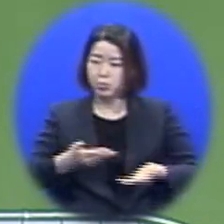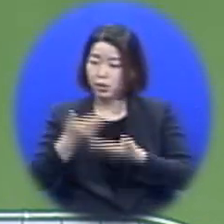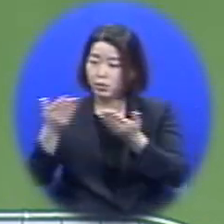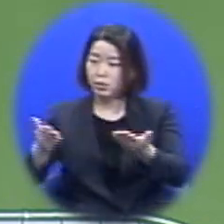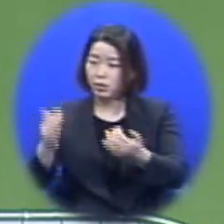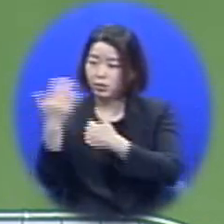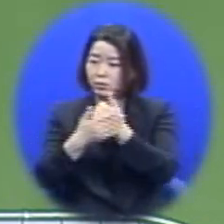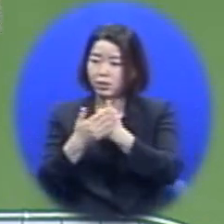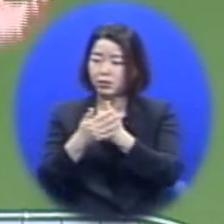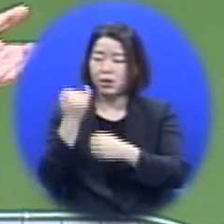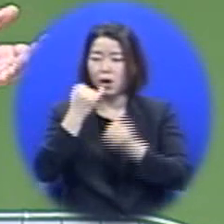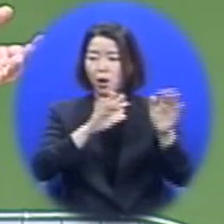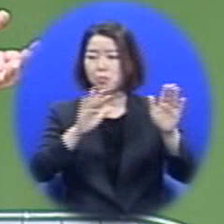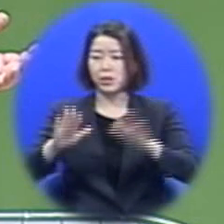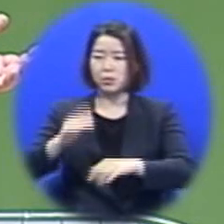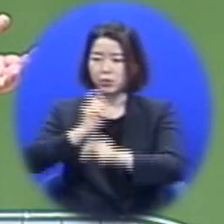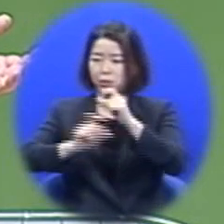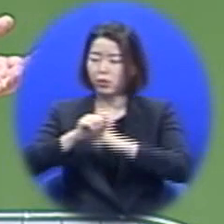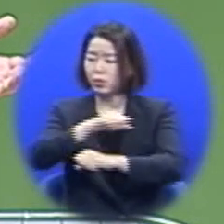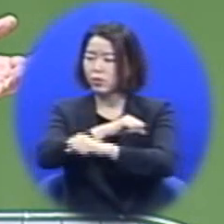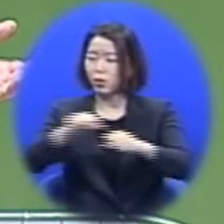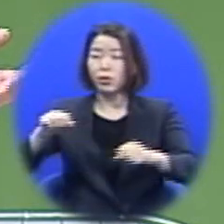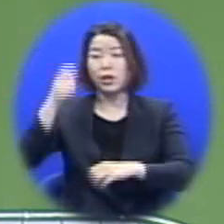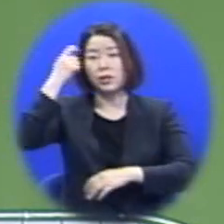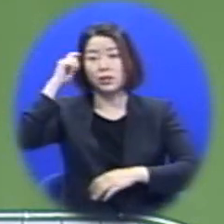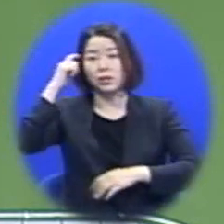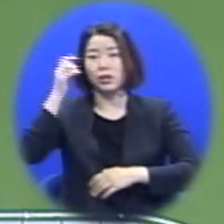은혜는 바다보다 더 넓어.